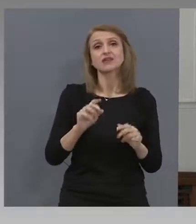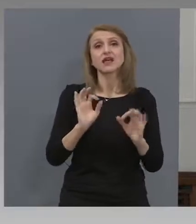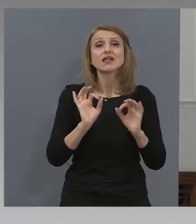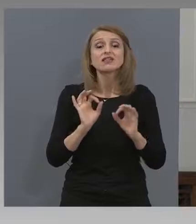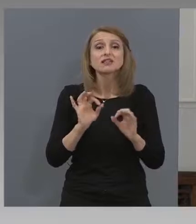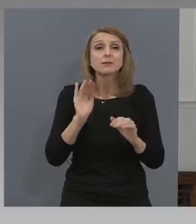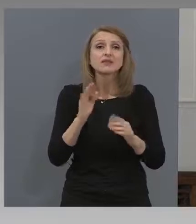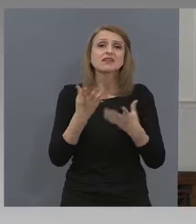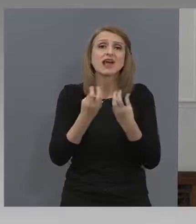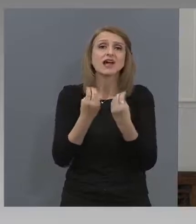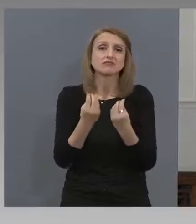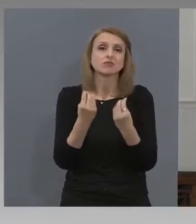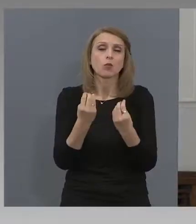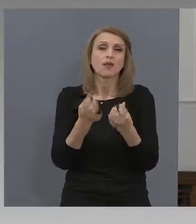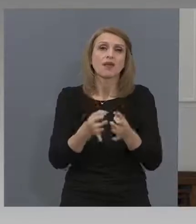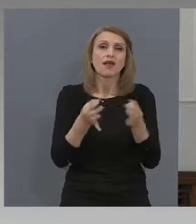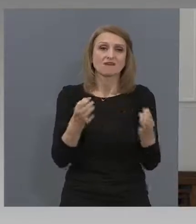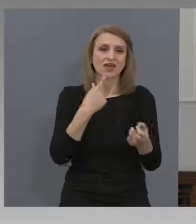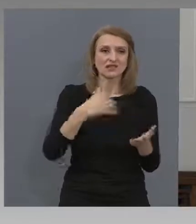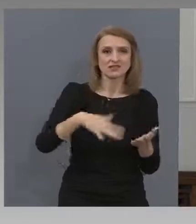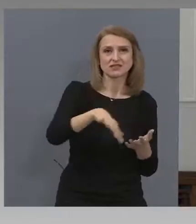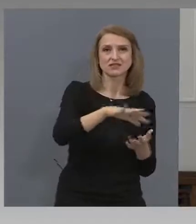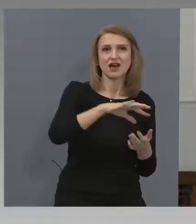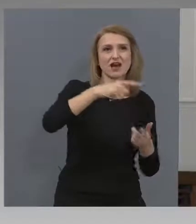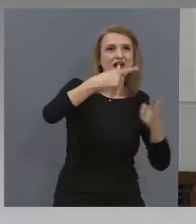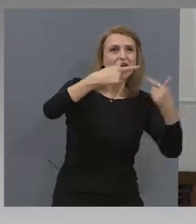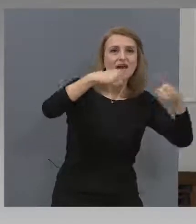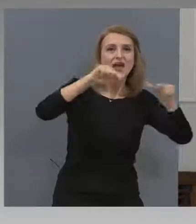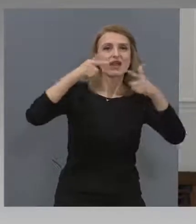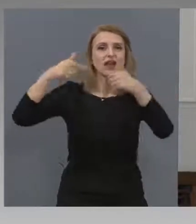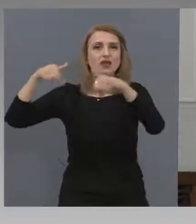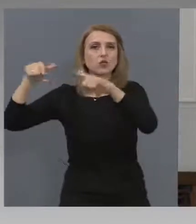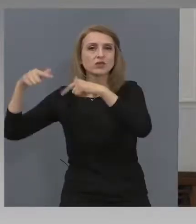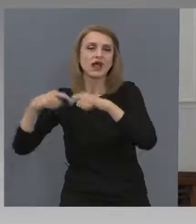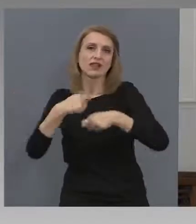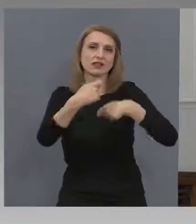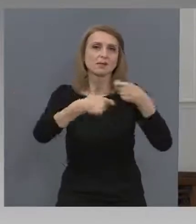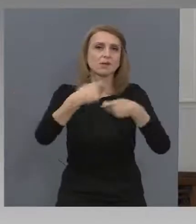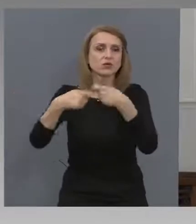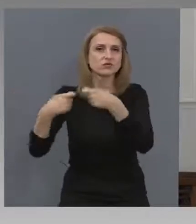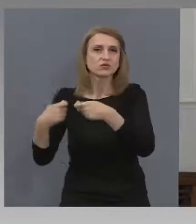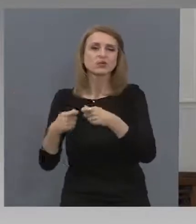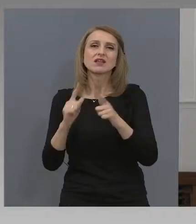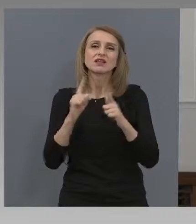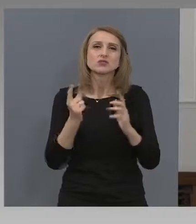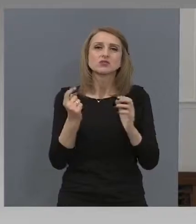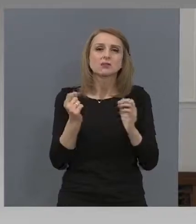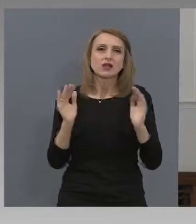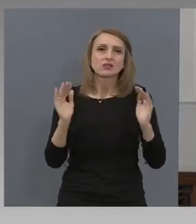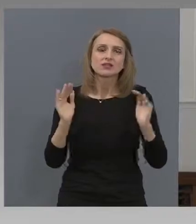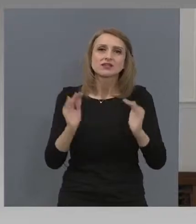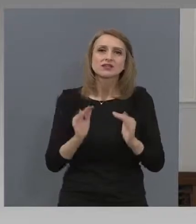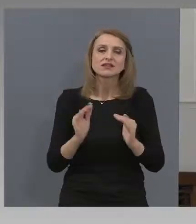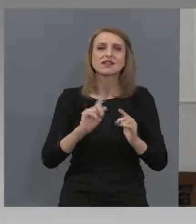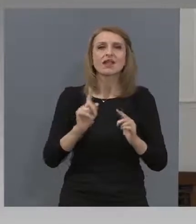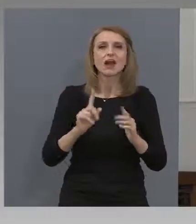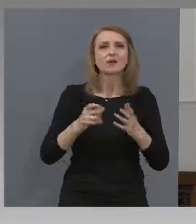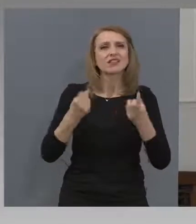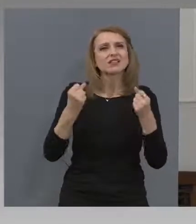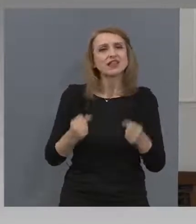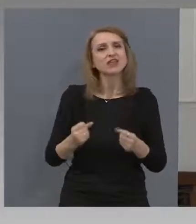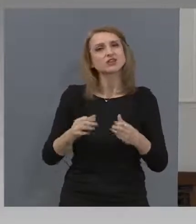най-чувствителният ефект за фермерите, разположени така регионално, за да можем да смекчим, как да кажа,